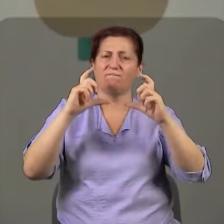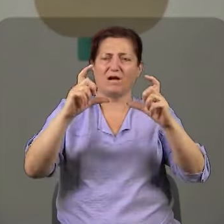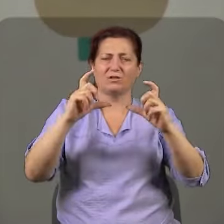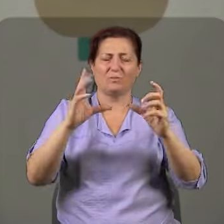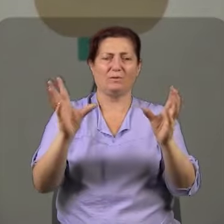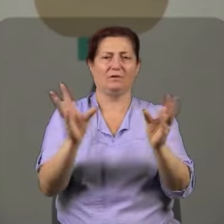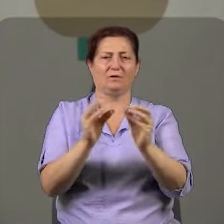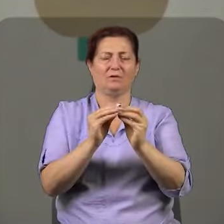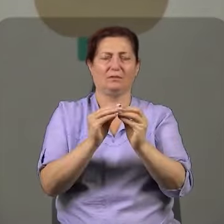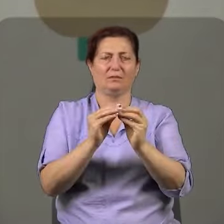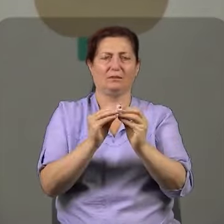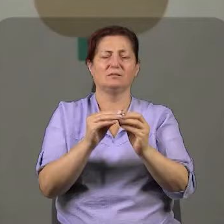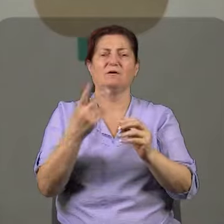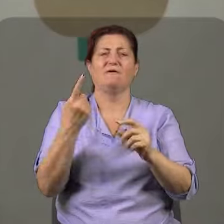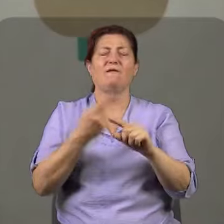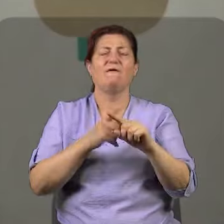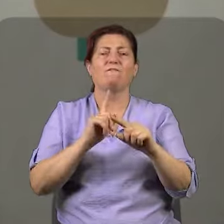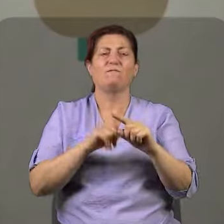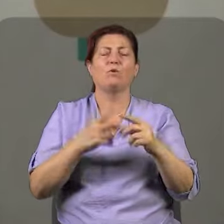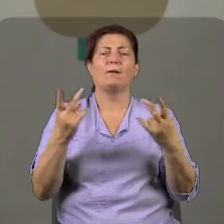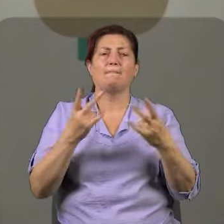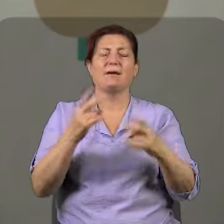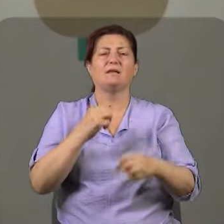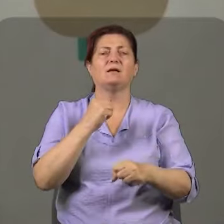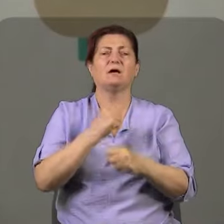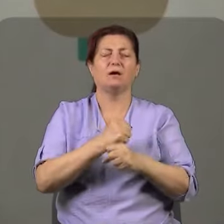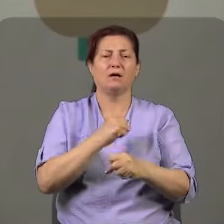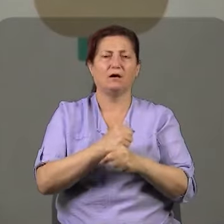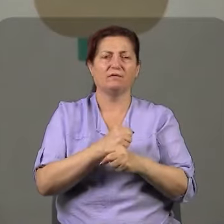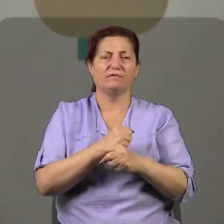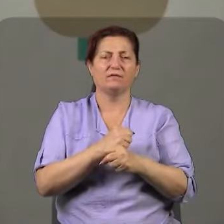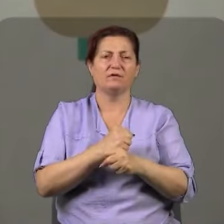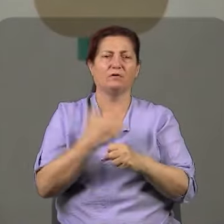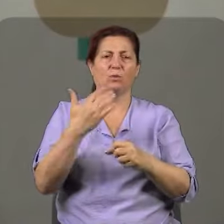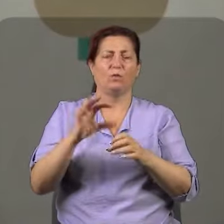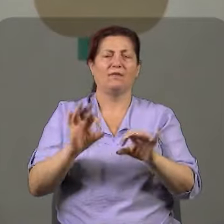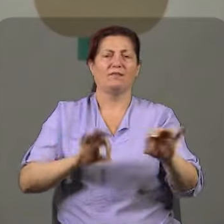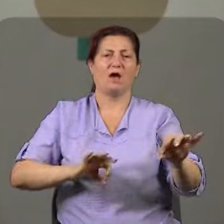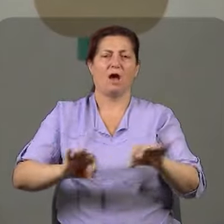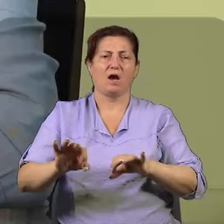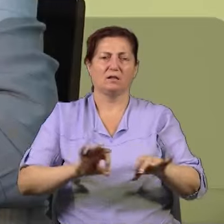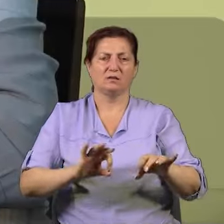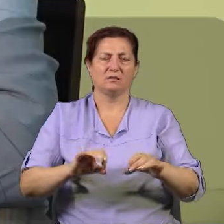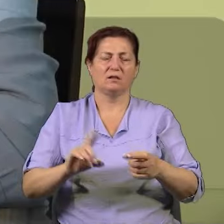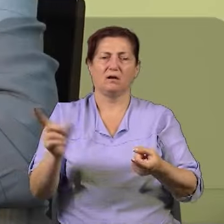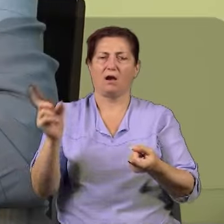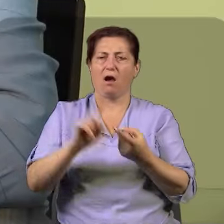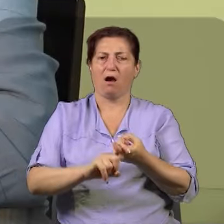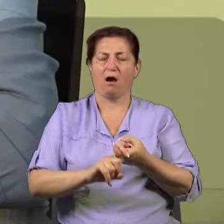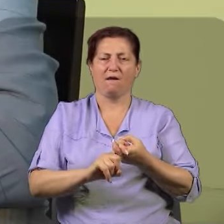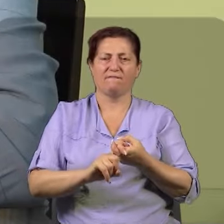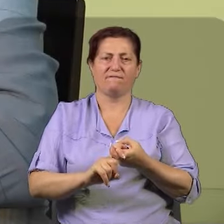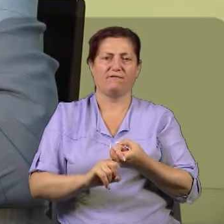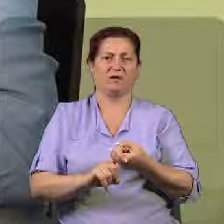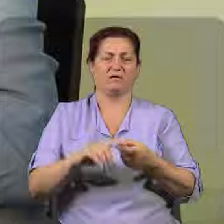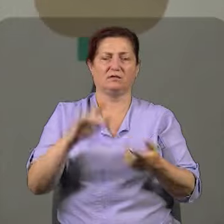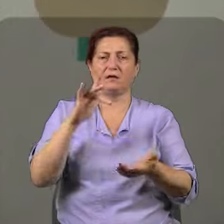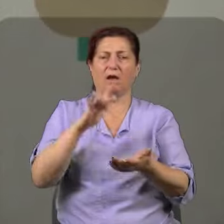է հանդիսանա հարթակ, որտեղ պետք է առաջադրվեն նախագծեր կապված երկրի ոնց որ կարիքների